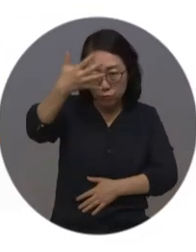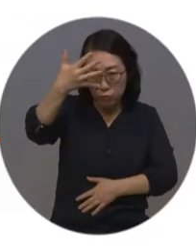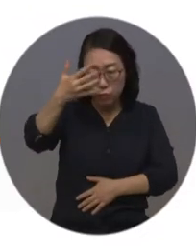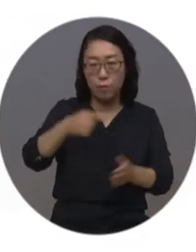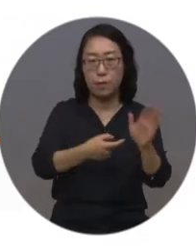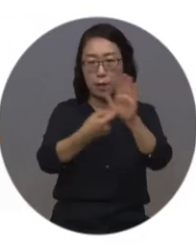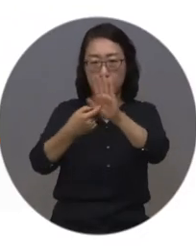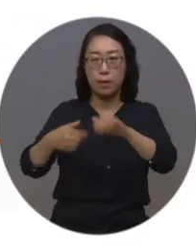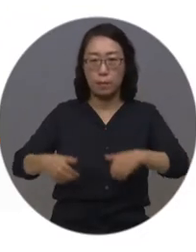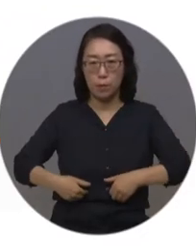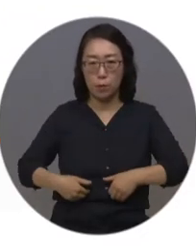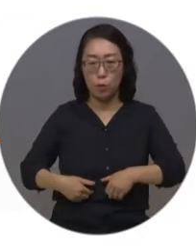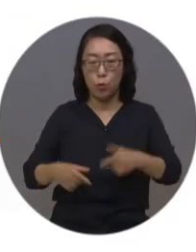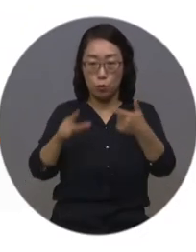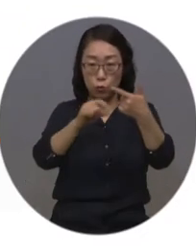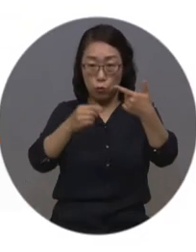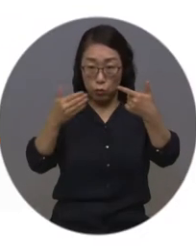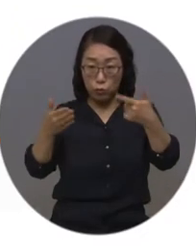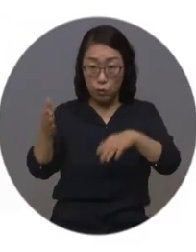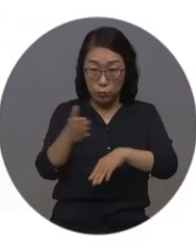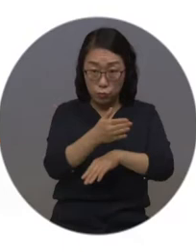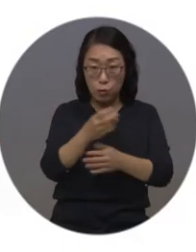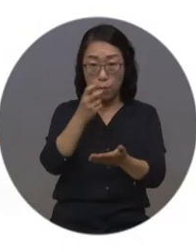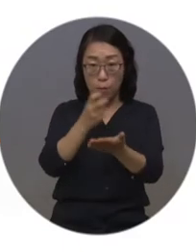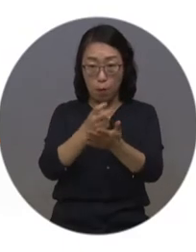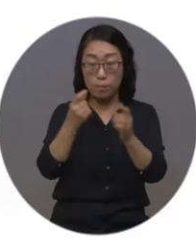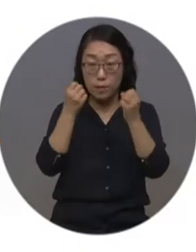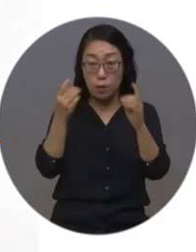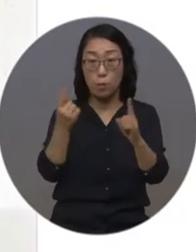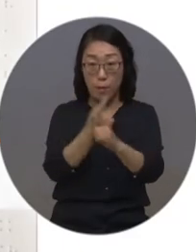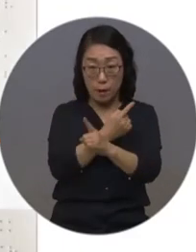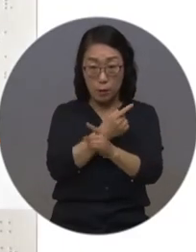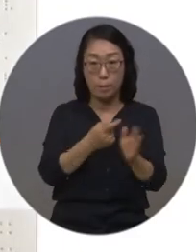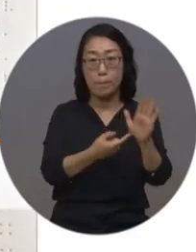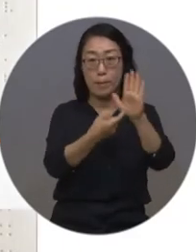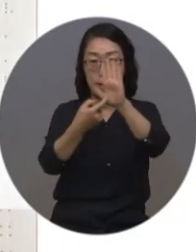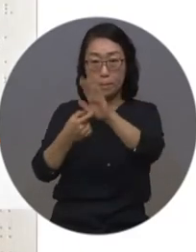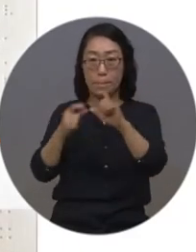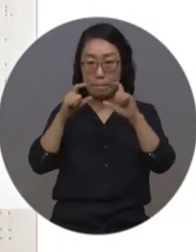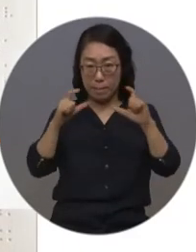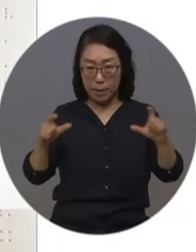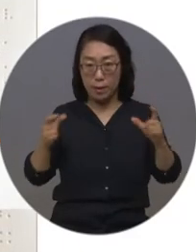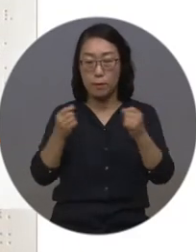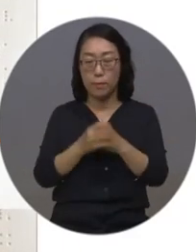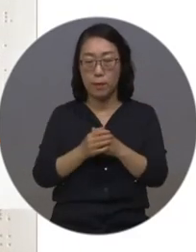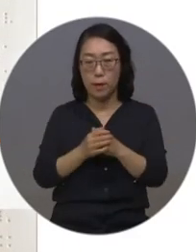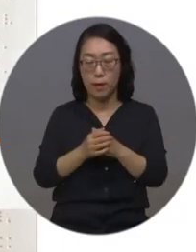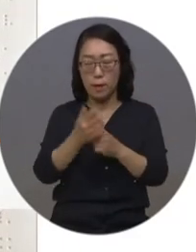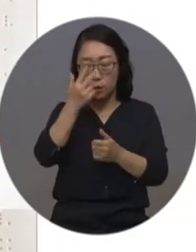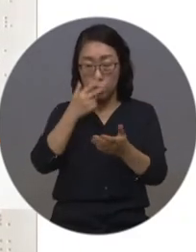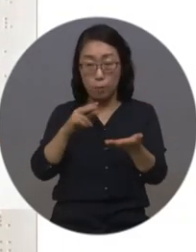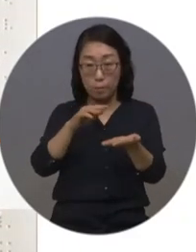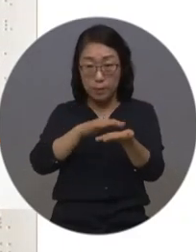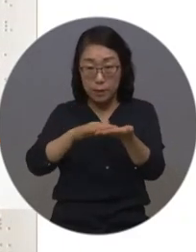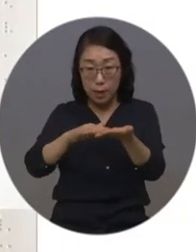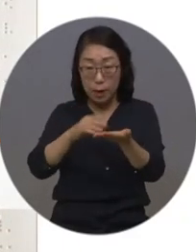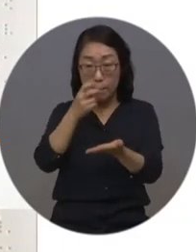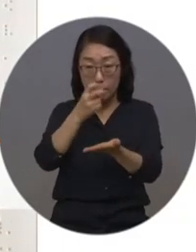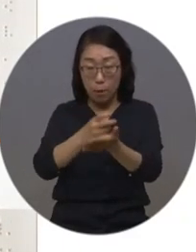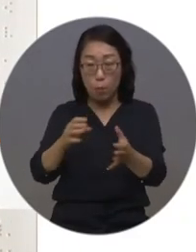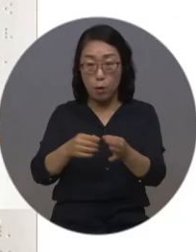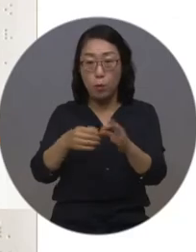추가했고, 지난 6월 9일부터 개정법이 시행되고 있습니다. 이에 점자법 소관 부처인